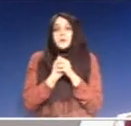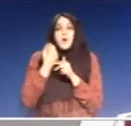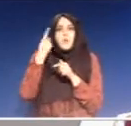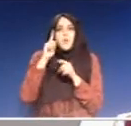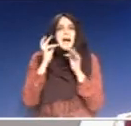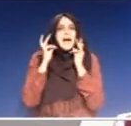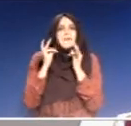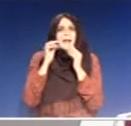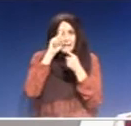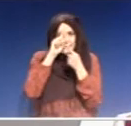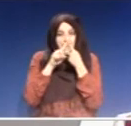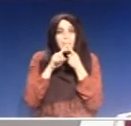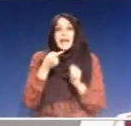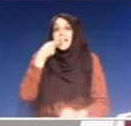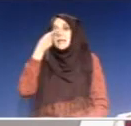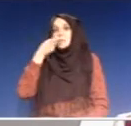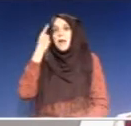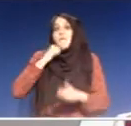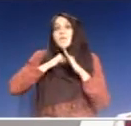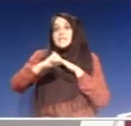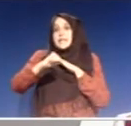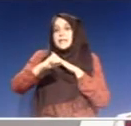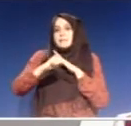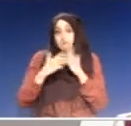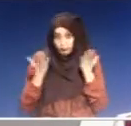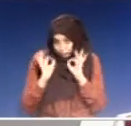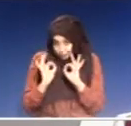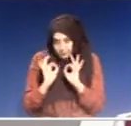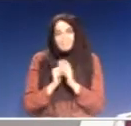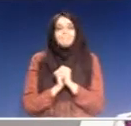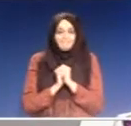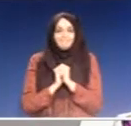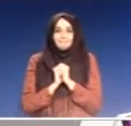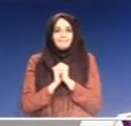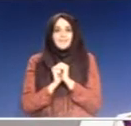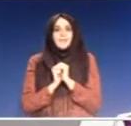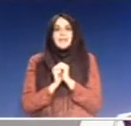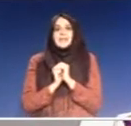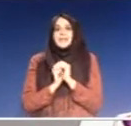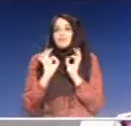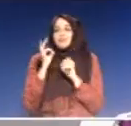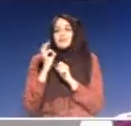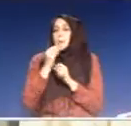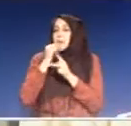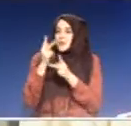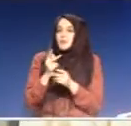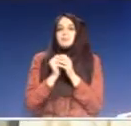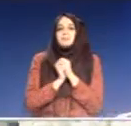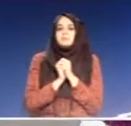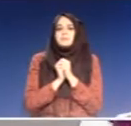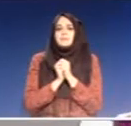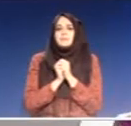الخبرة العقارية في هذه السهرة، أليس كذلك دكتور؟ نعم جد. إذن مرحبا بك دكتور. الله يسلمك.